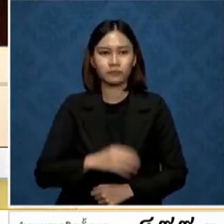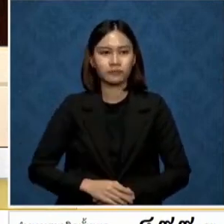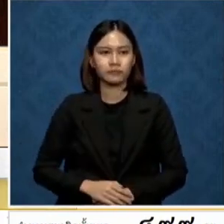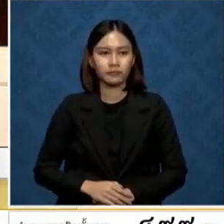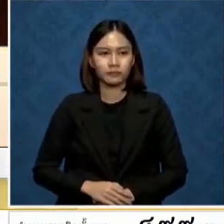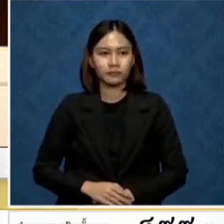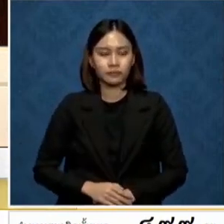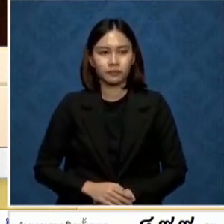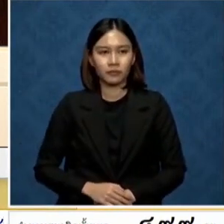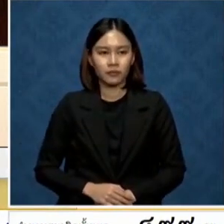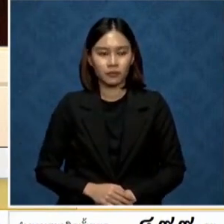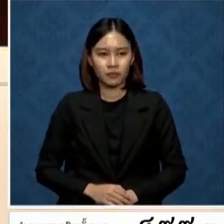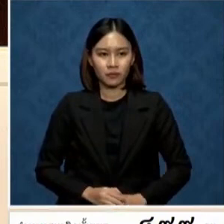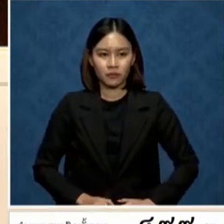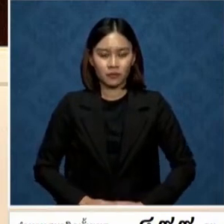เสียง